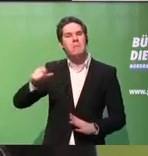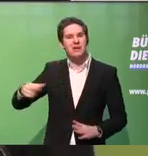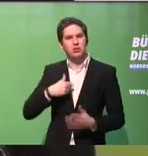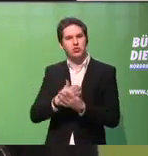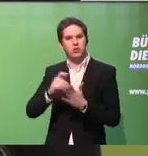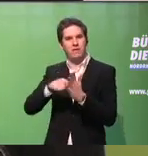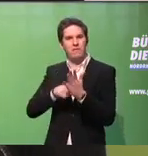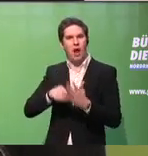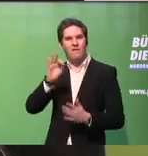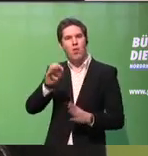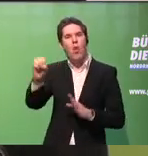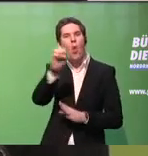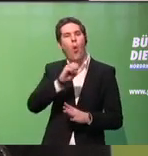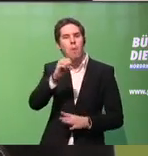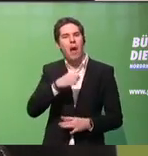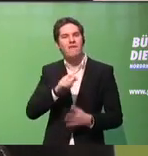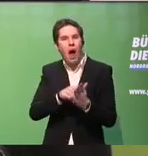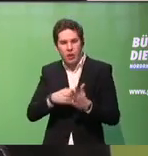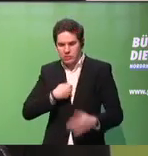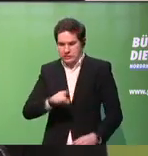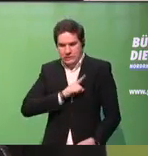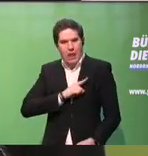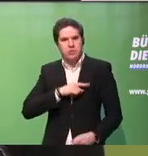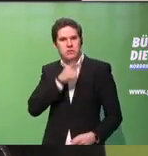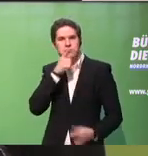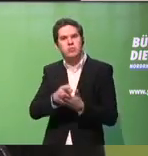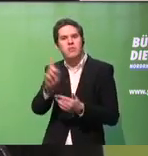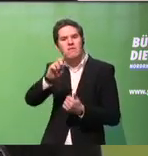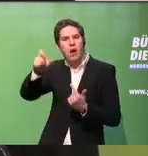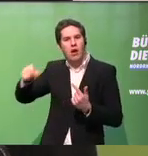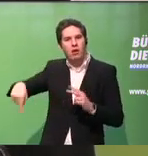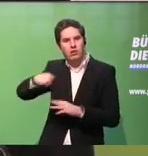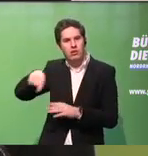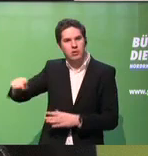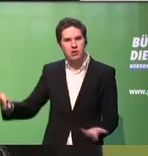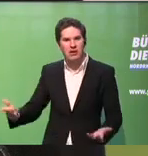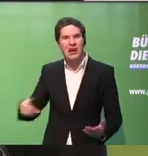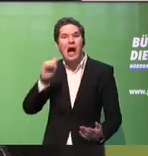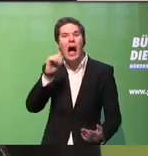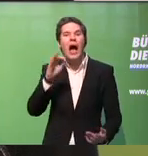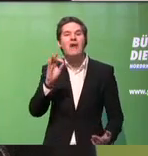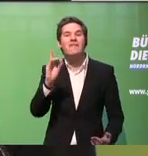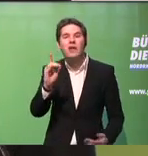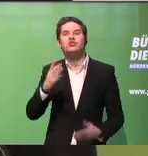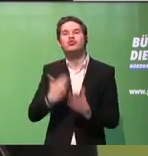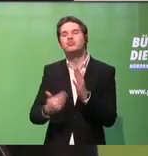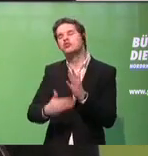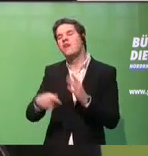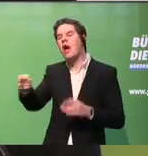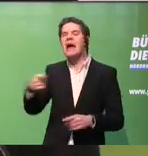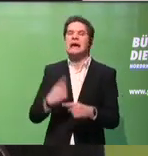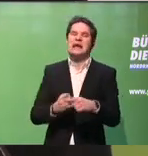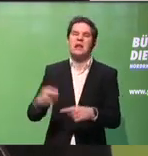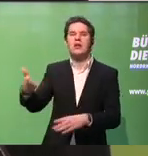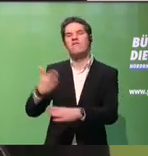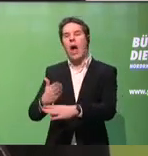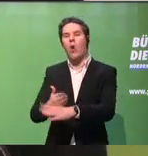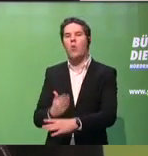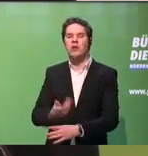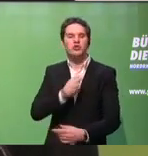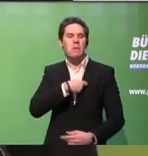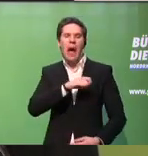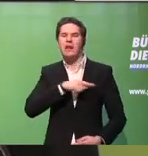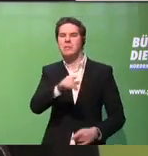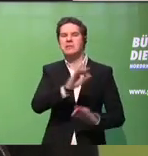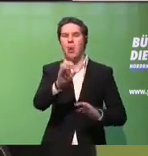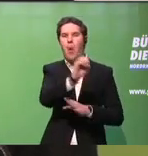die Europawahl selbst bestimmen. Und während die AfD noch über die faulen Griechen schimpft und Spanien aus dem Euro schmeißen will, haben wir mit der Europäischen